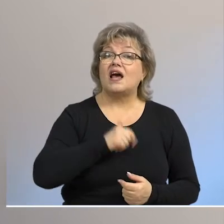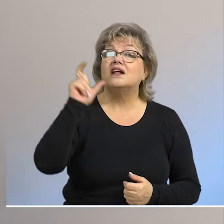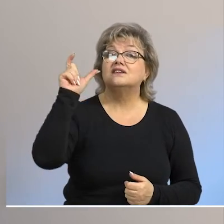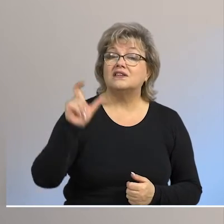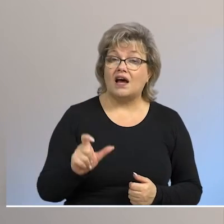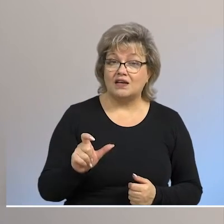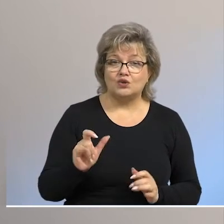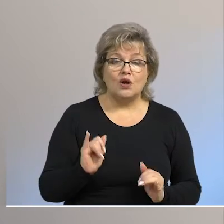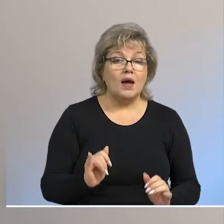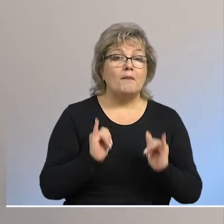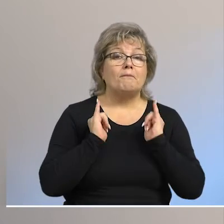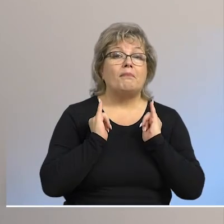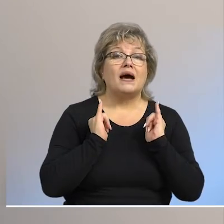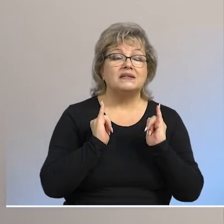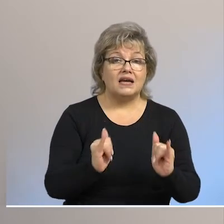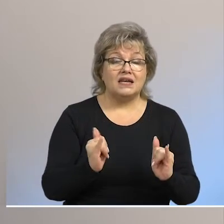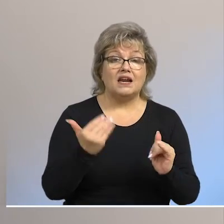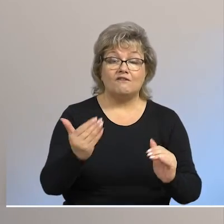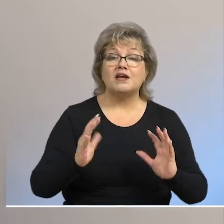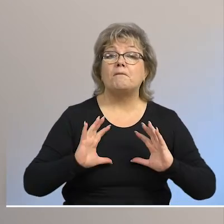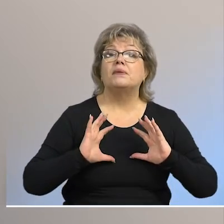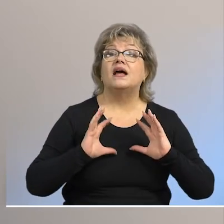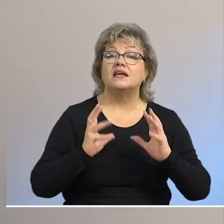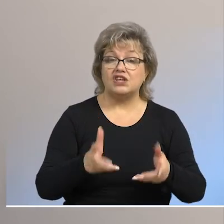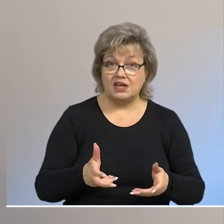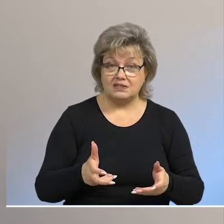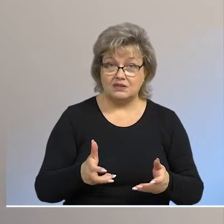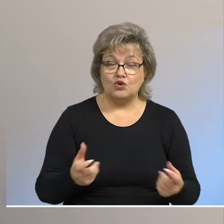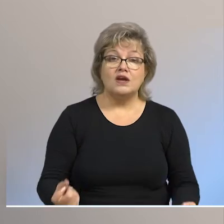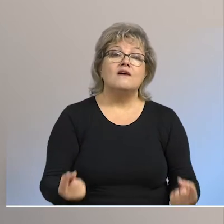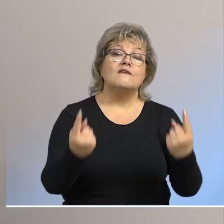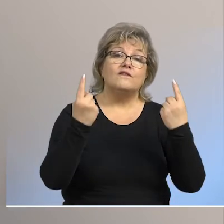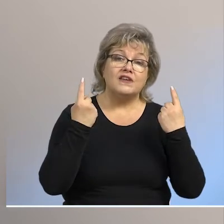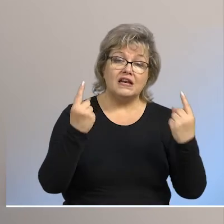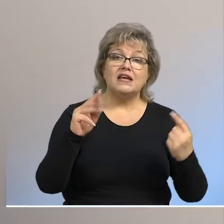Солдаты подарили вы планете